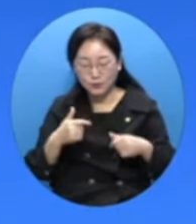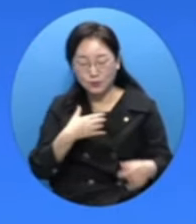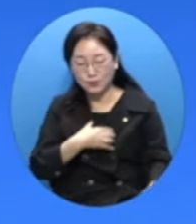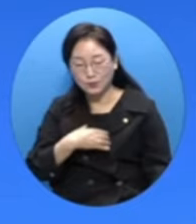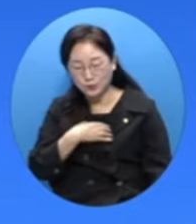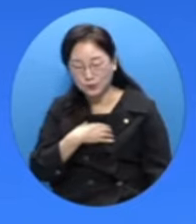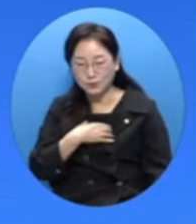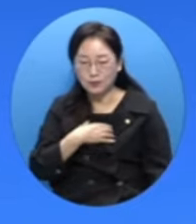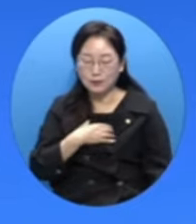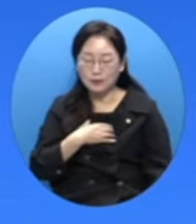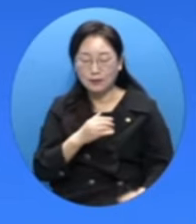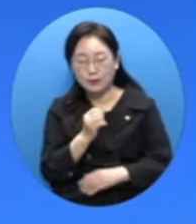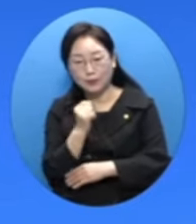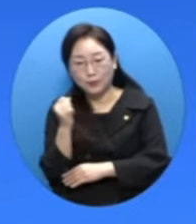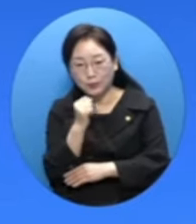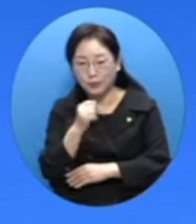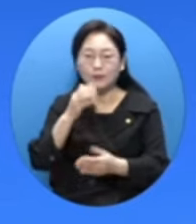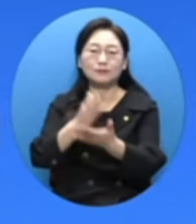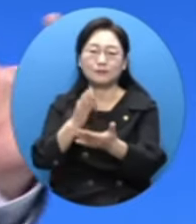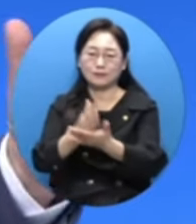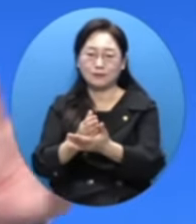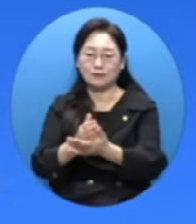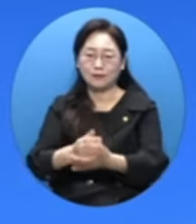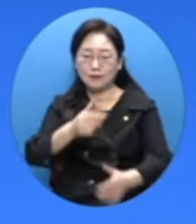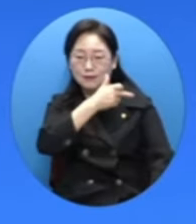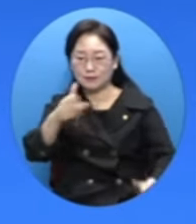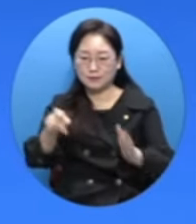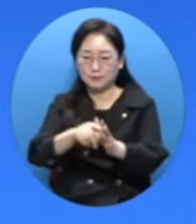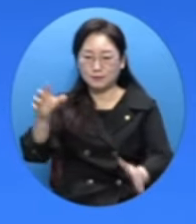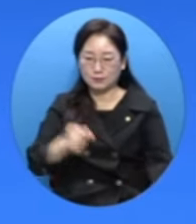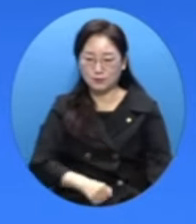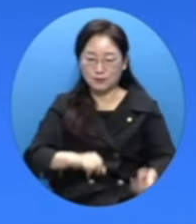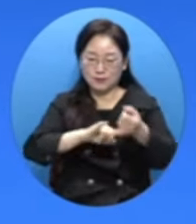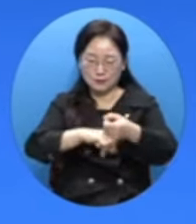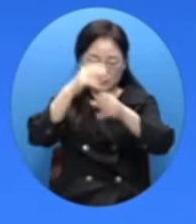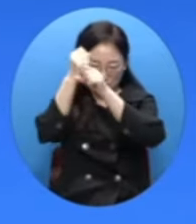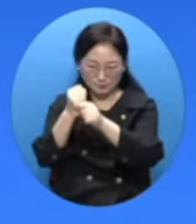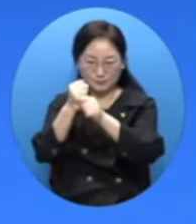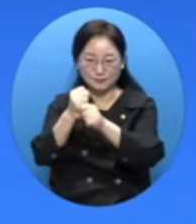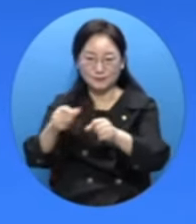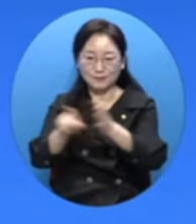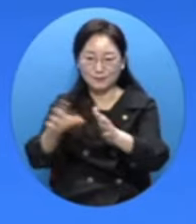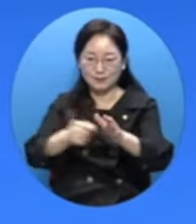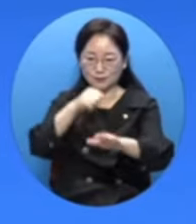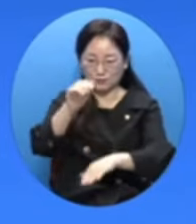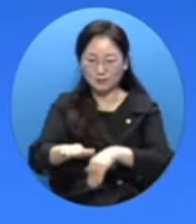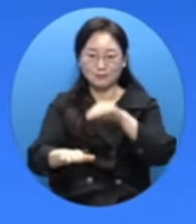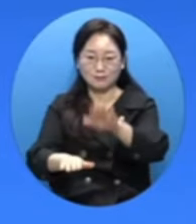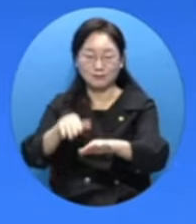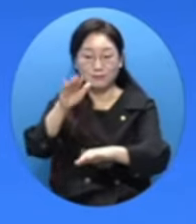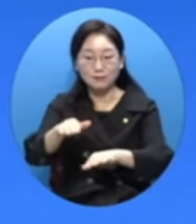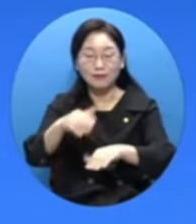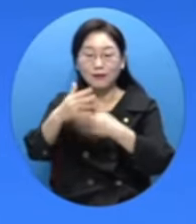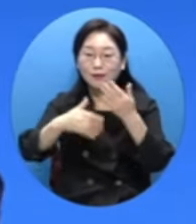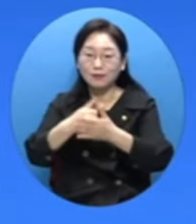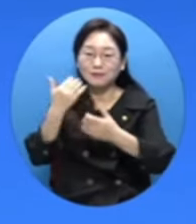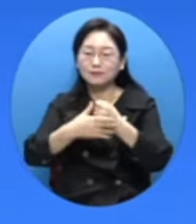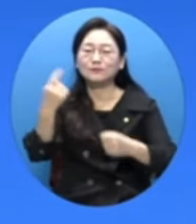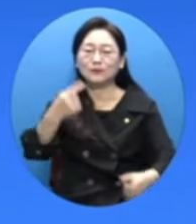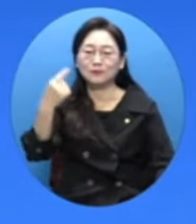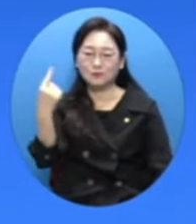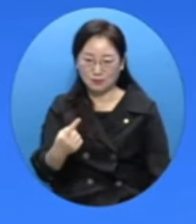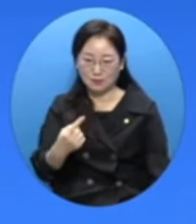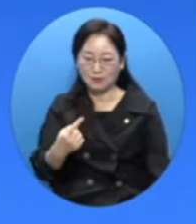늘 흔들리는 그런 신앙생활 하지 마시고 큰 믿음을 가지고 약속 말씀 붙잡고 믿음으로 전진할 때 하나님의 은혜가 임하는